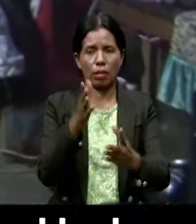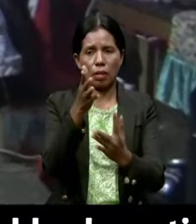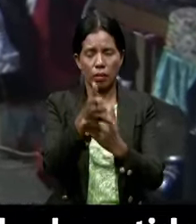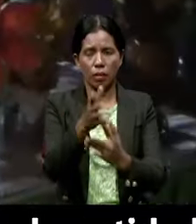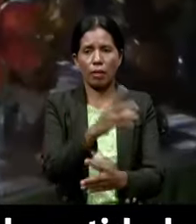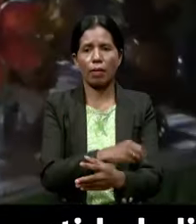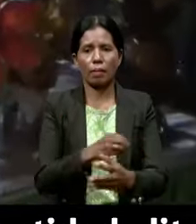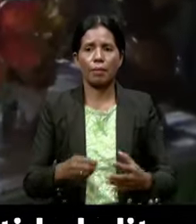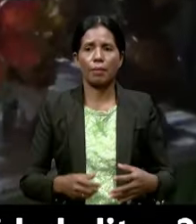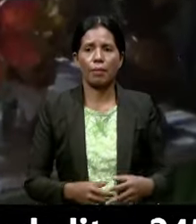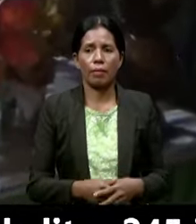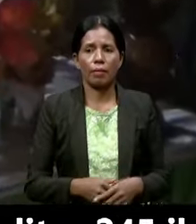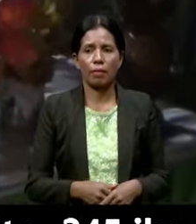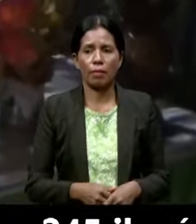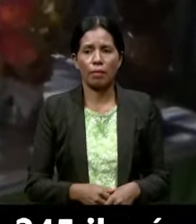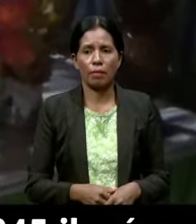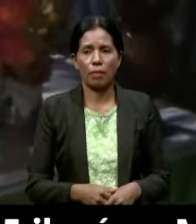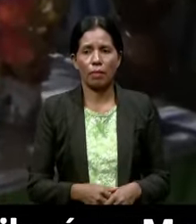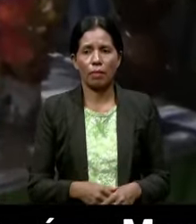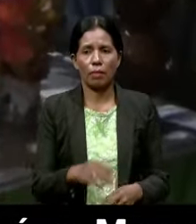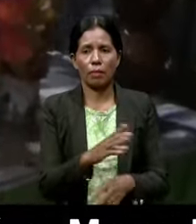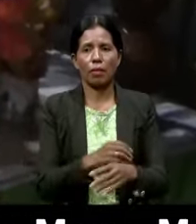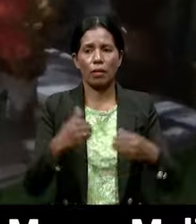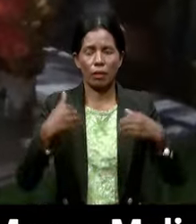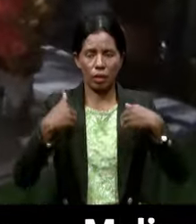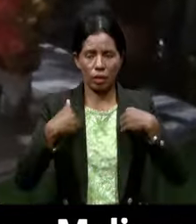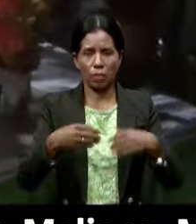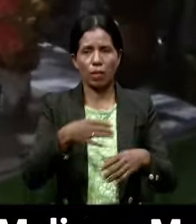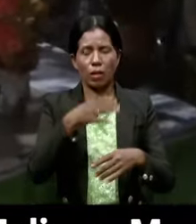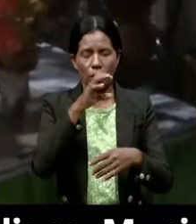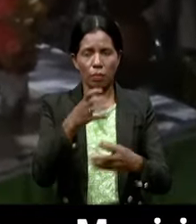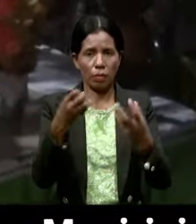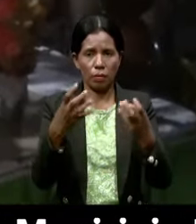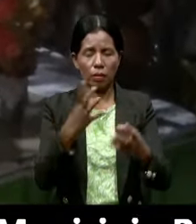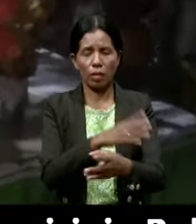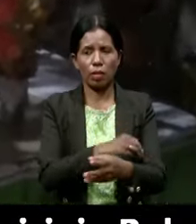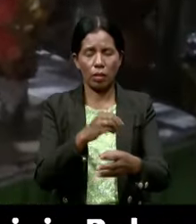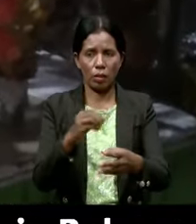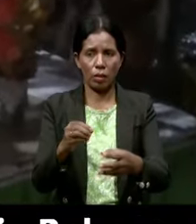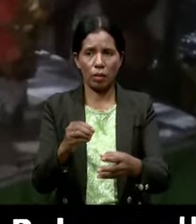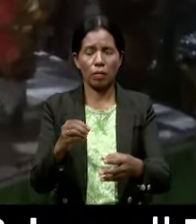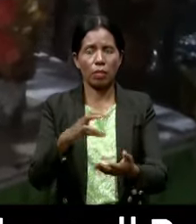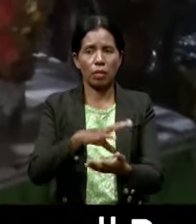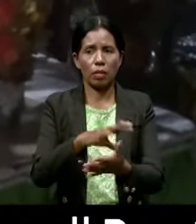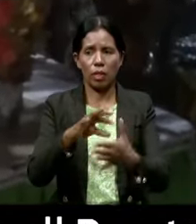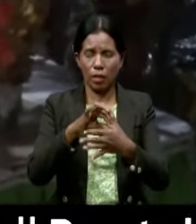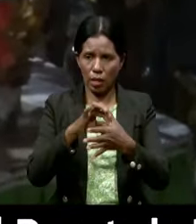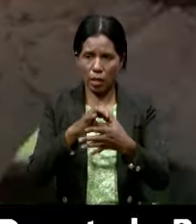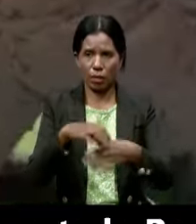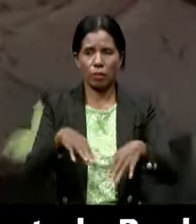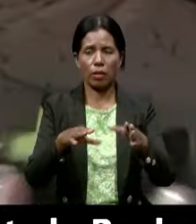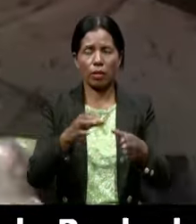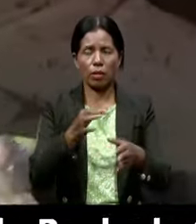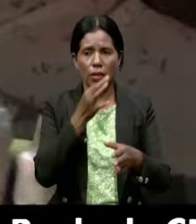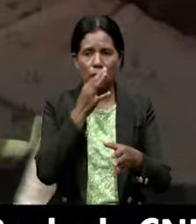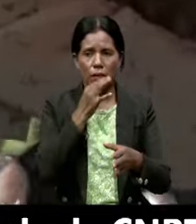Bakar, kami halo hak merek, iha mos baby dan salung, iha katupa, terus iha naang.